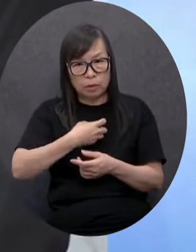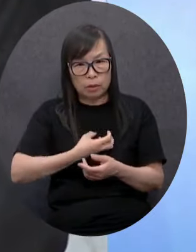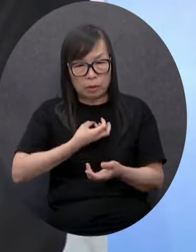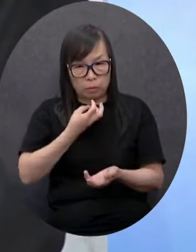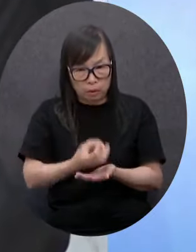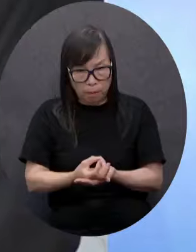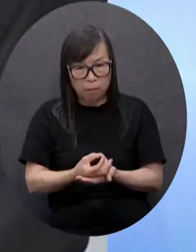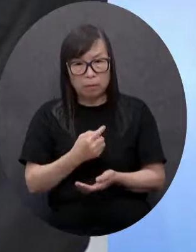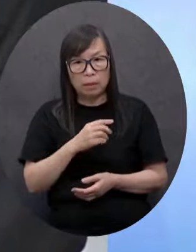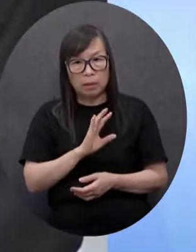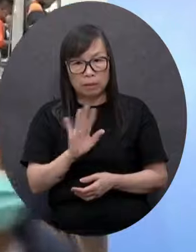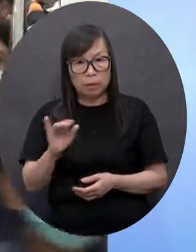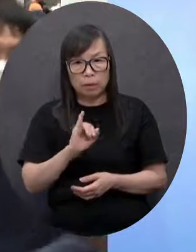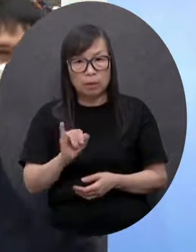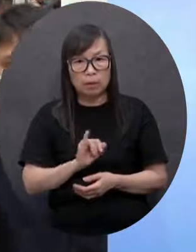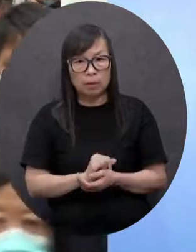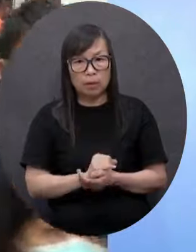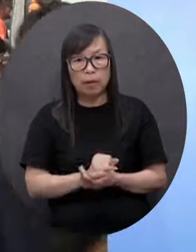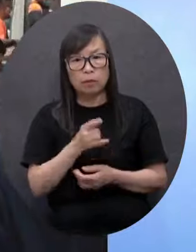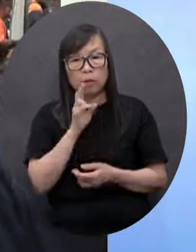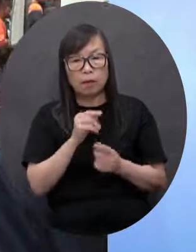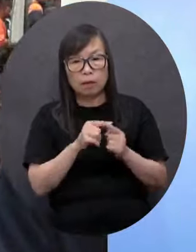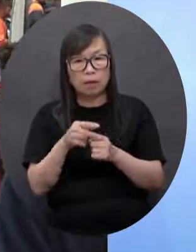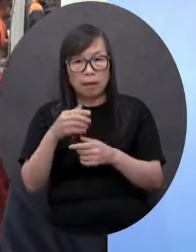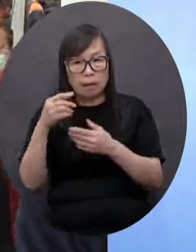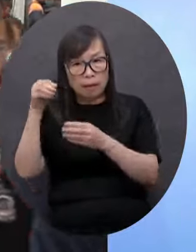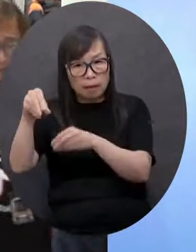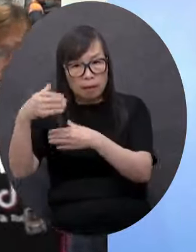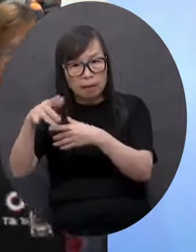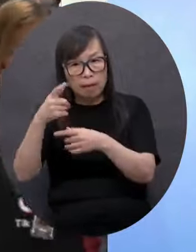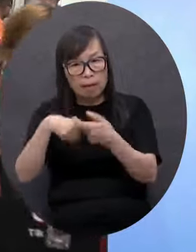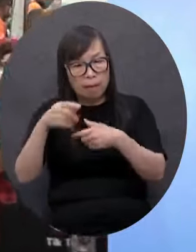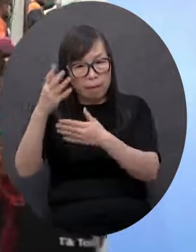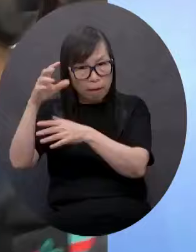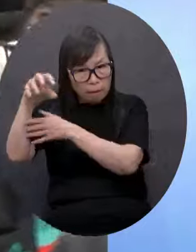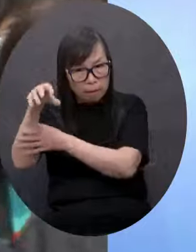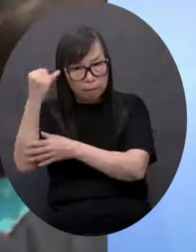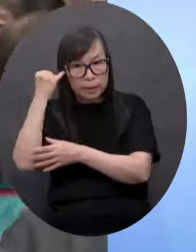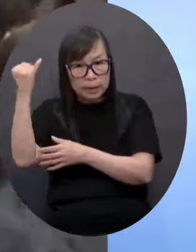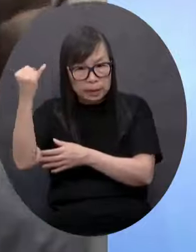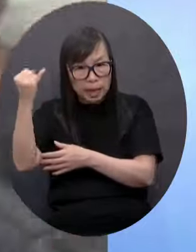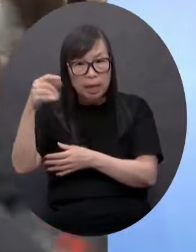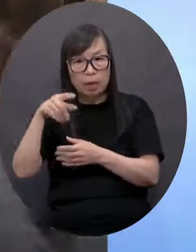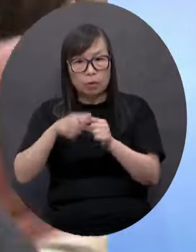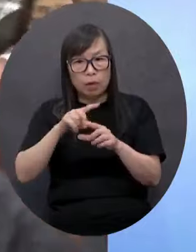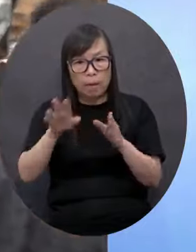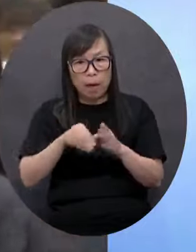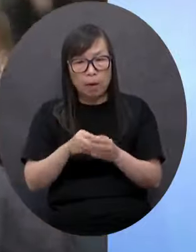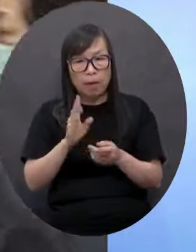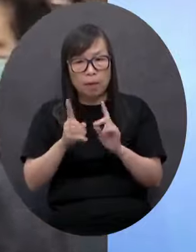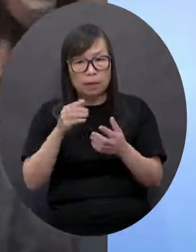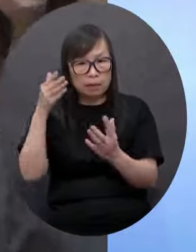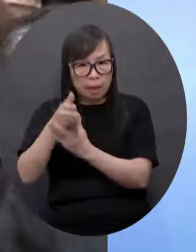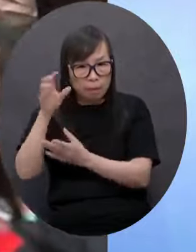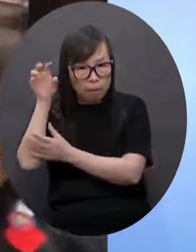量是小心点不要做。 如果市民订阅了其他人士经营的网上频道，在不知情之下中间包含或者插播了